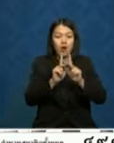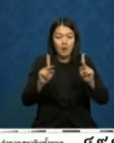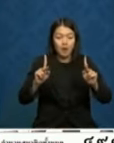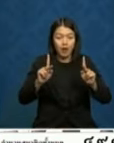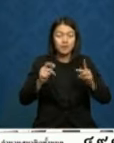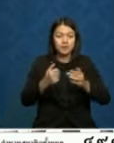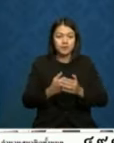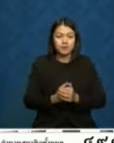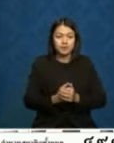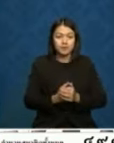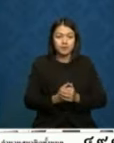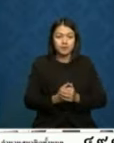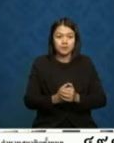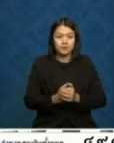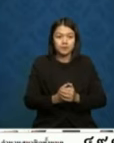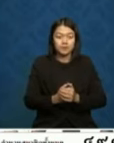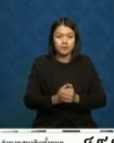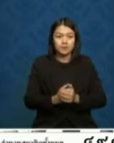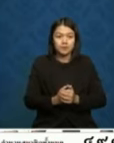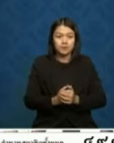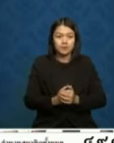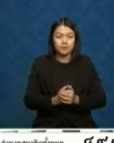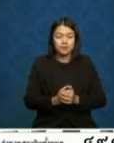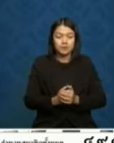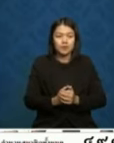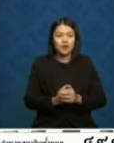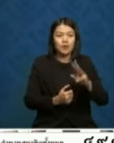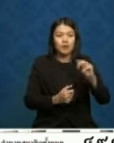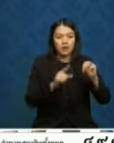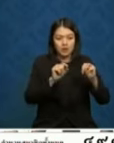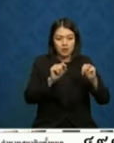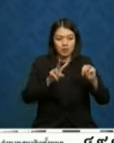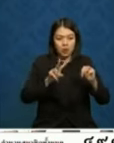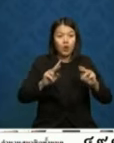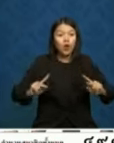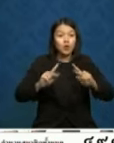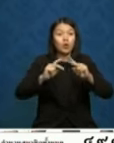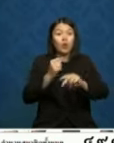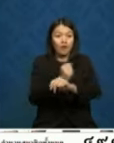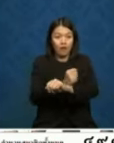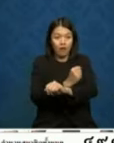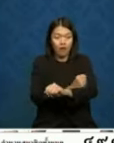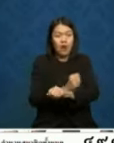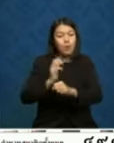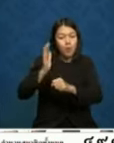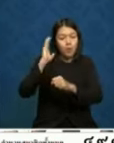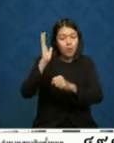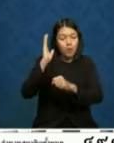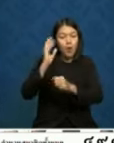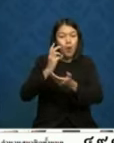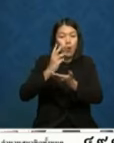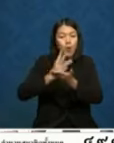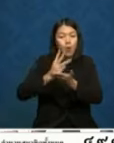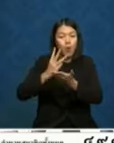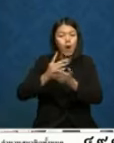ามัญครับในส่วนของมาตรา22ครับกระทรวงแรงงานครับอย่างที่ผมได้อภิปรายไปตั้งแต่ในวาระ